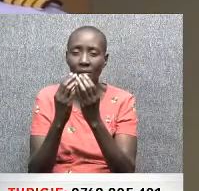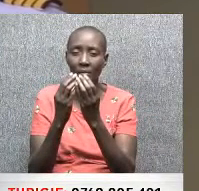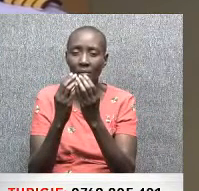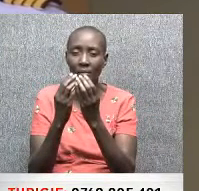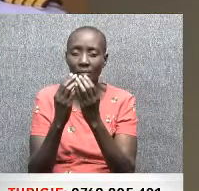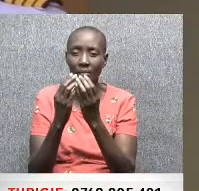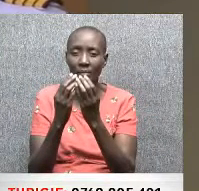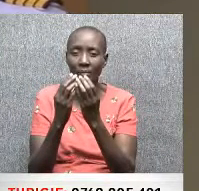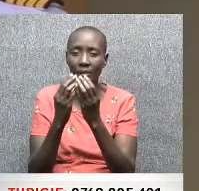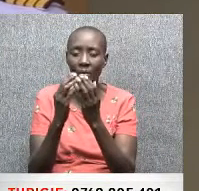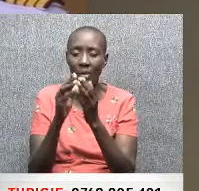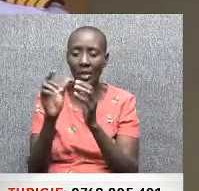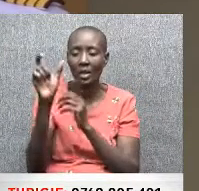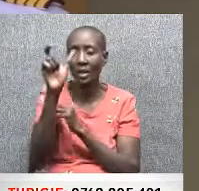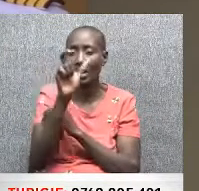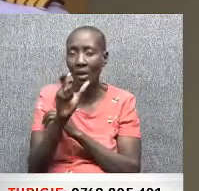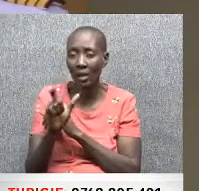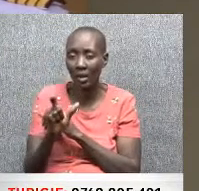within our region